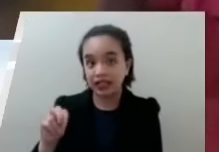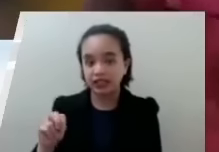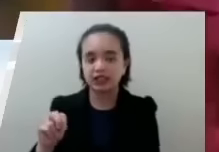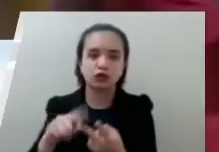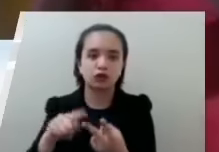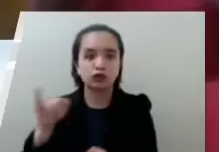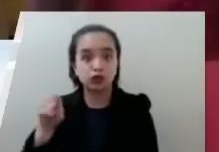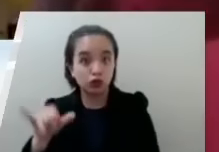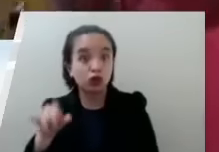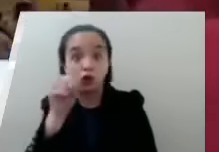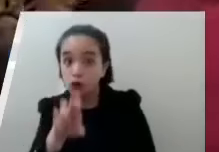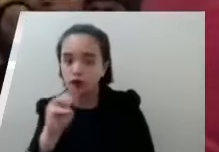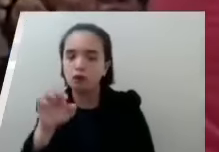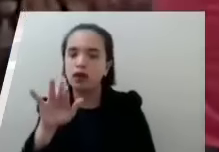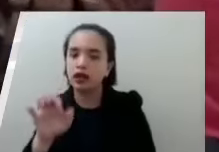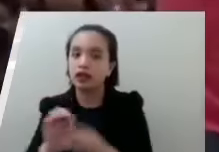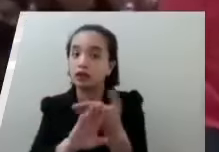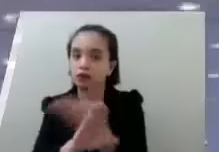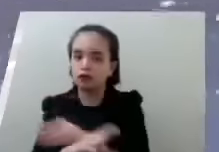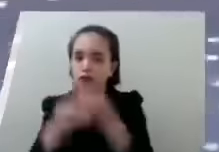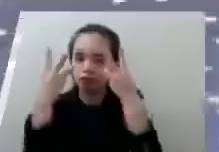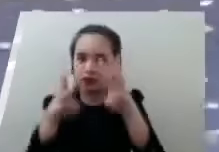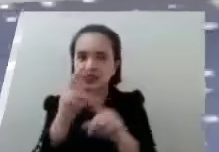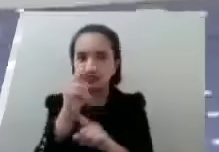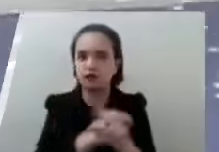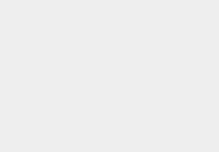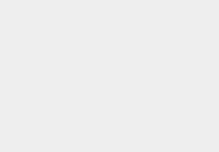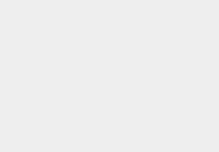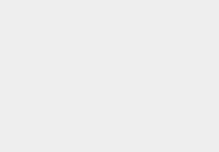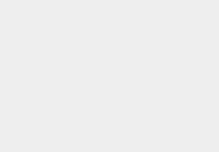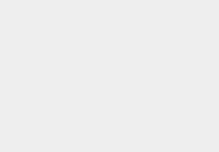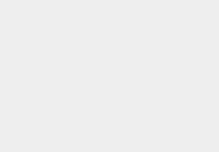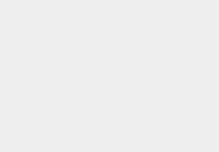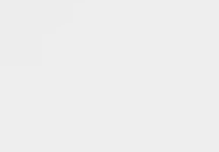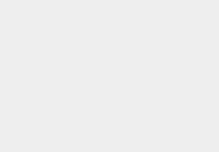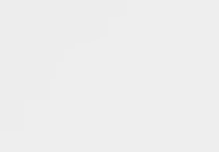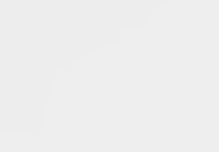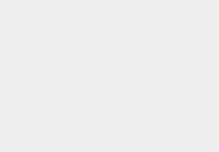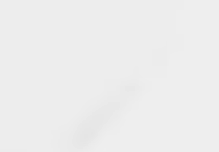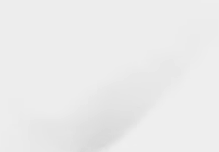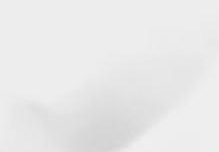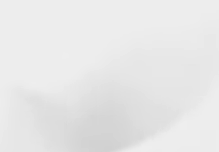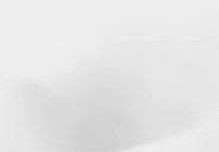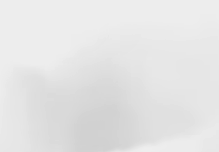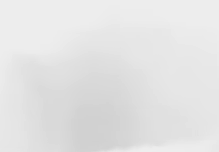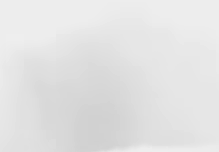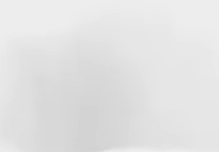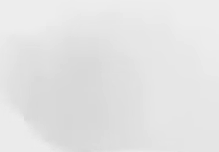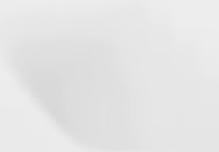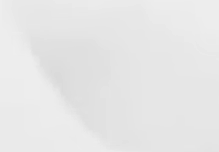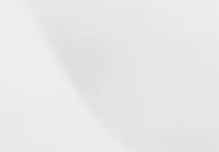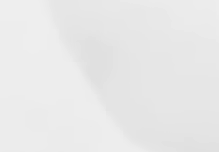ang movie sa big screen sa November 13.